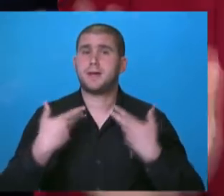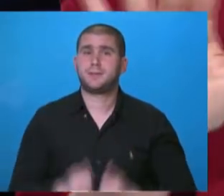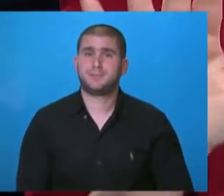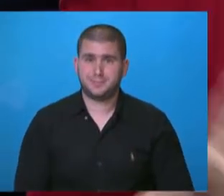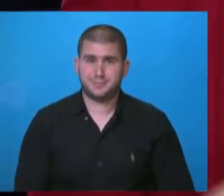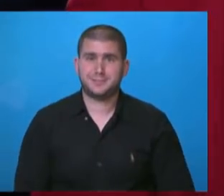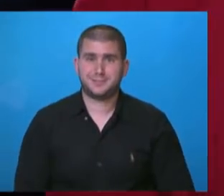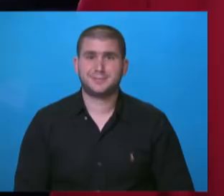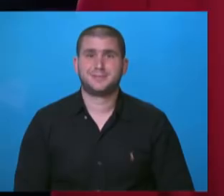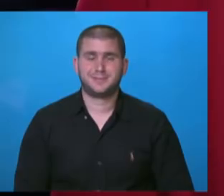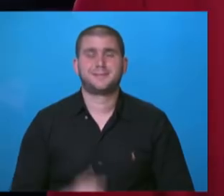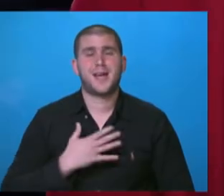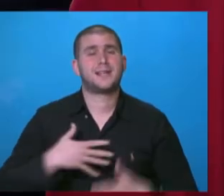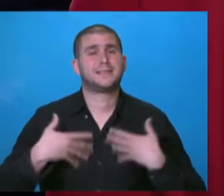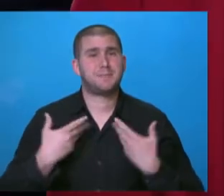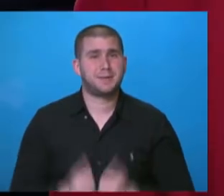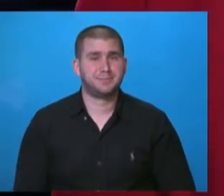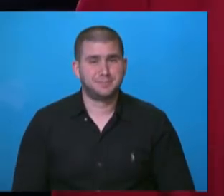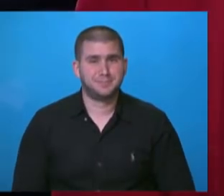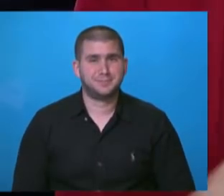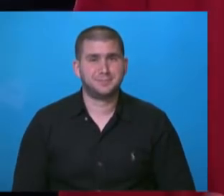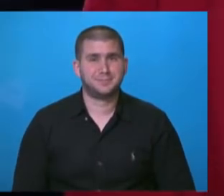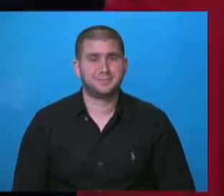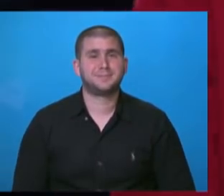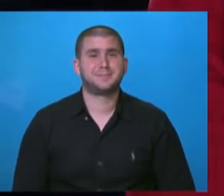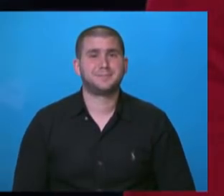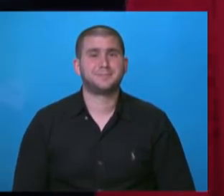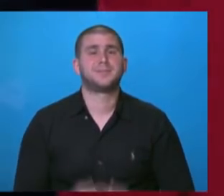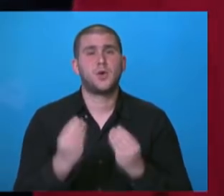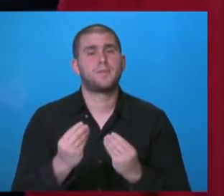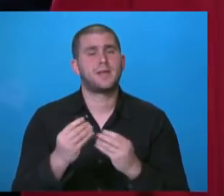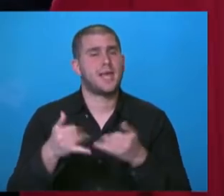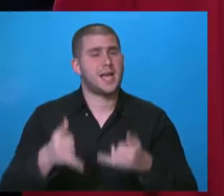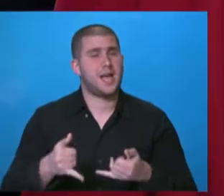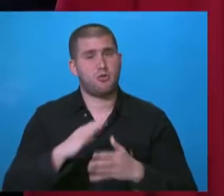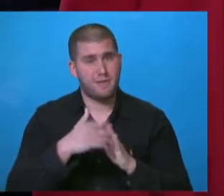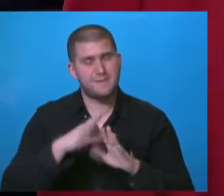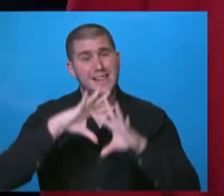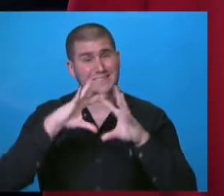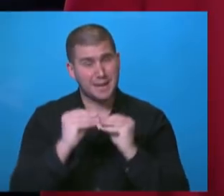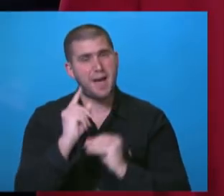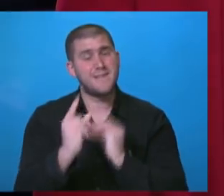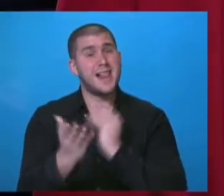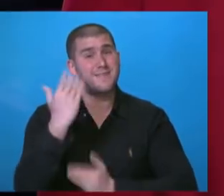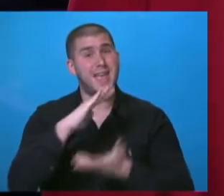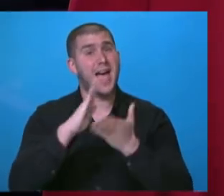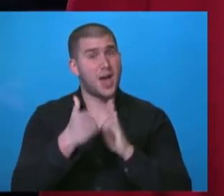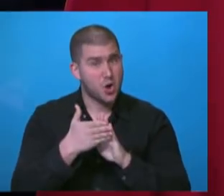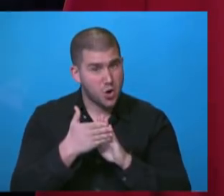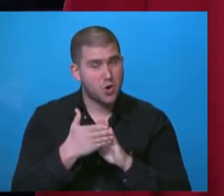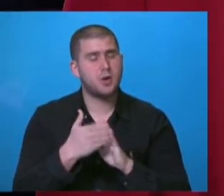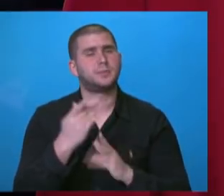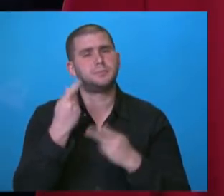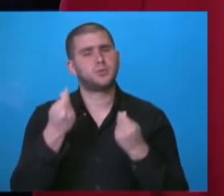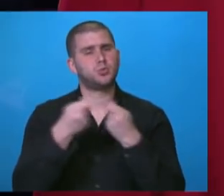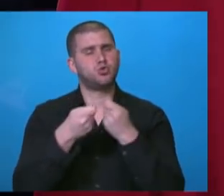כן, חג שמח. חג חנוכה שמח. מיד כל הכאן ועכשיו והמסכם, אבל לפני כל זה, מבט משותף